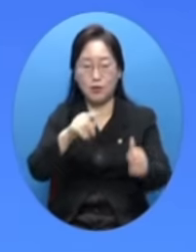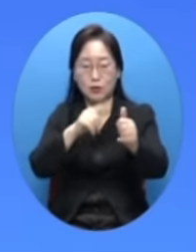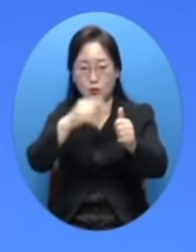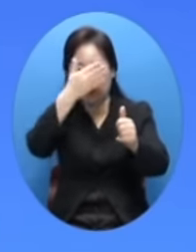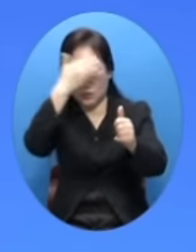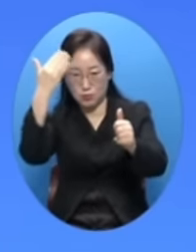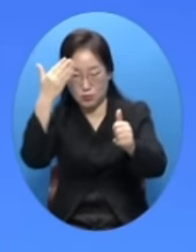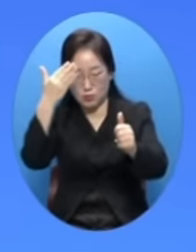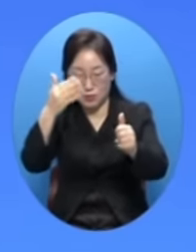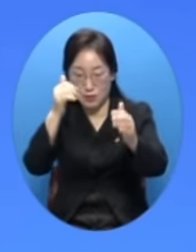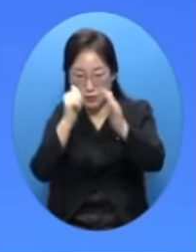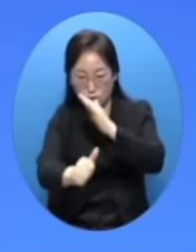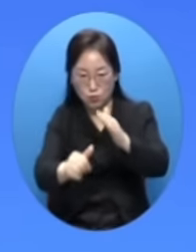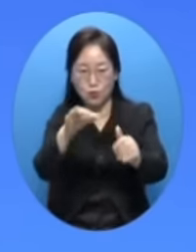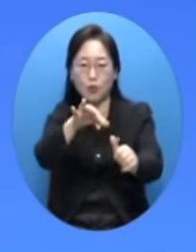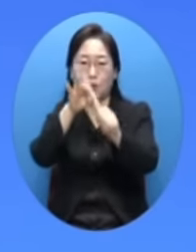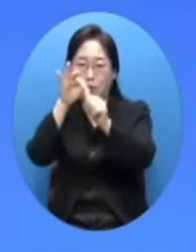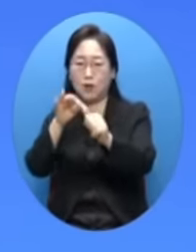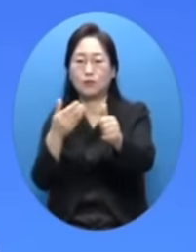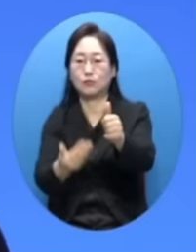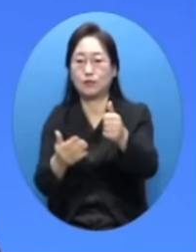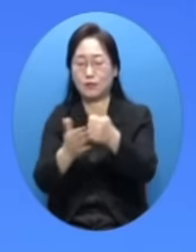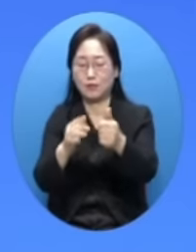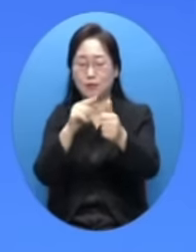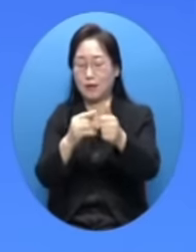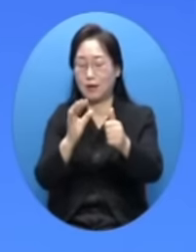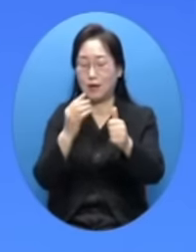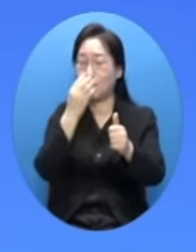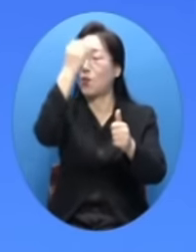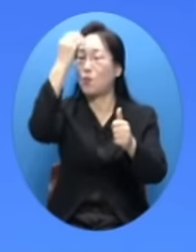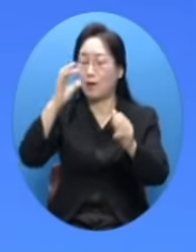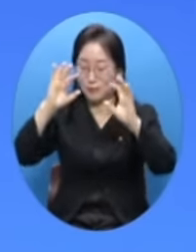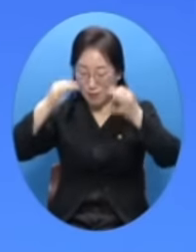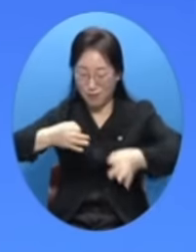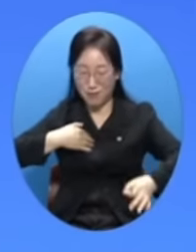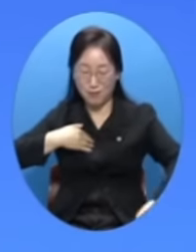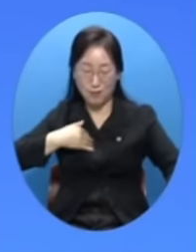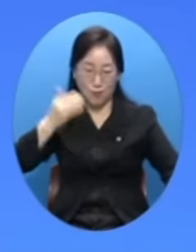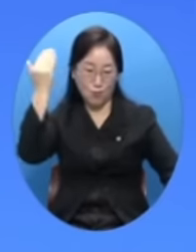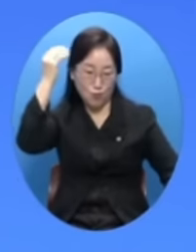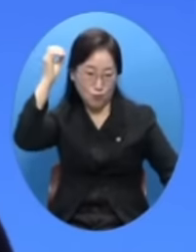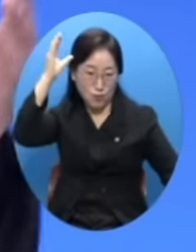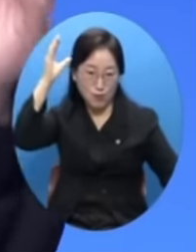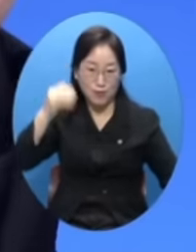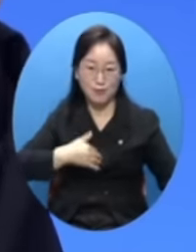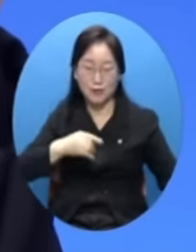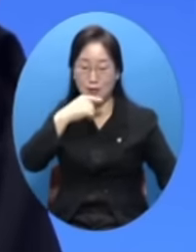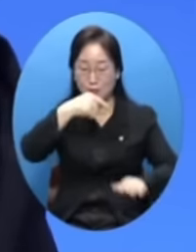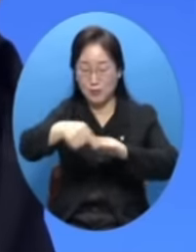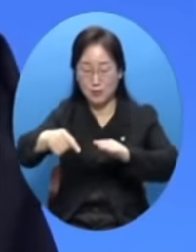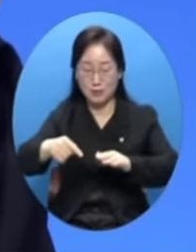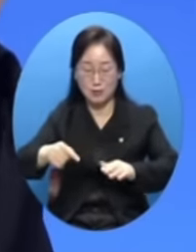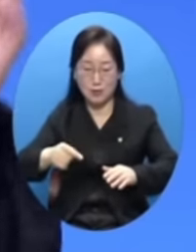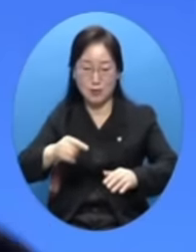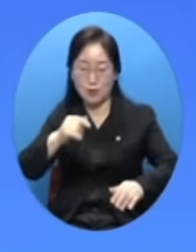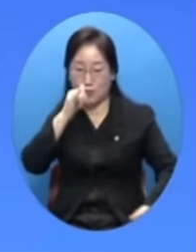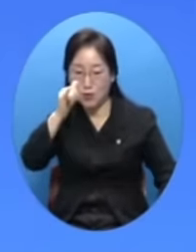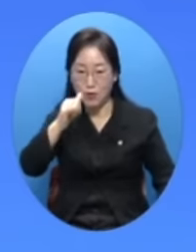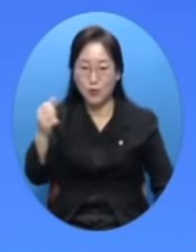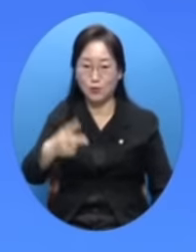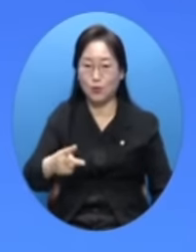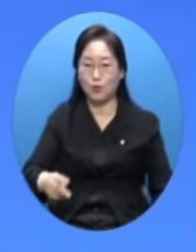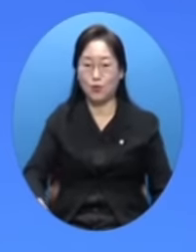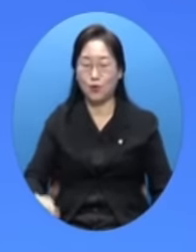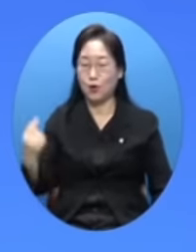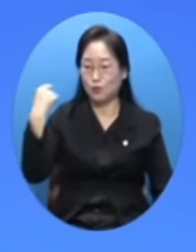도자로습니다 그러니까 교만했습니다 자기가 학벌이 좋죠 가이 좋죠 또 뒤에 권력에 가도가